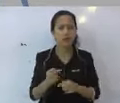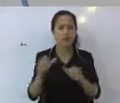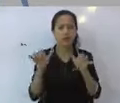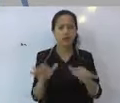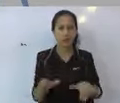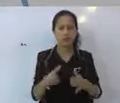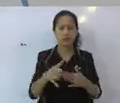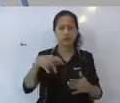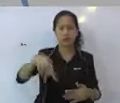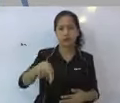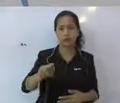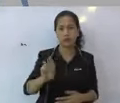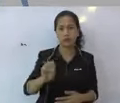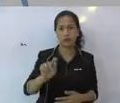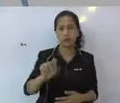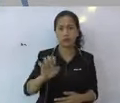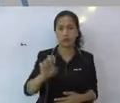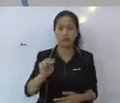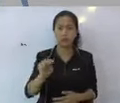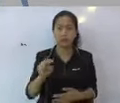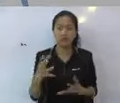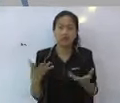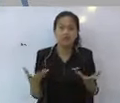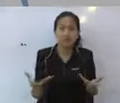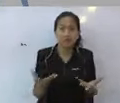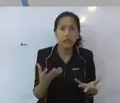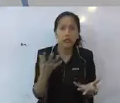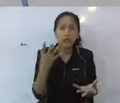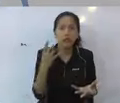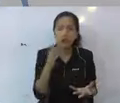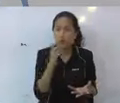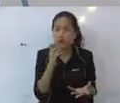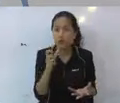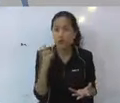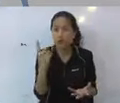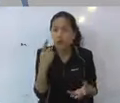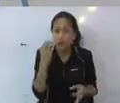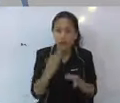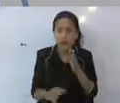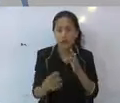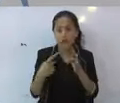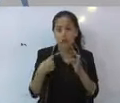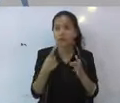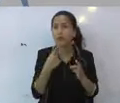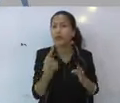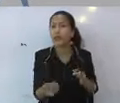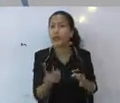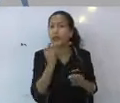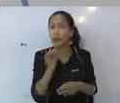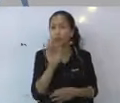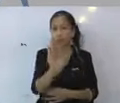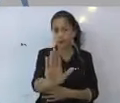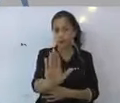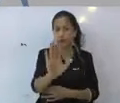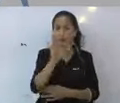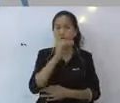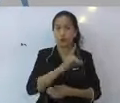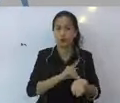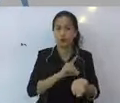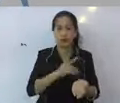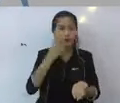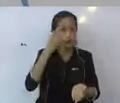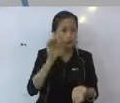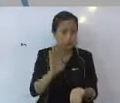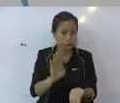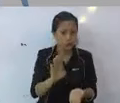talagang nirekomenda or kailangan talaga ng katawan mo yung red meat. Depende nga. Pero definitely, on a general basis,